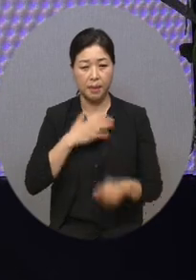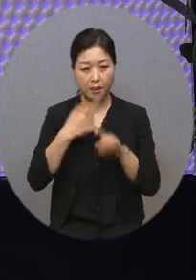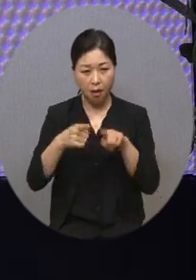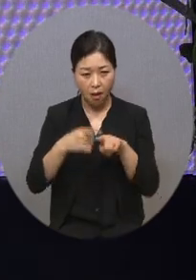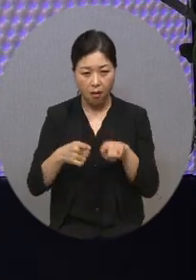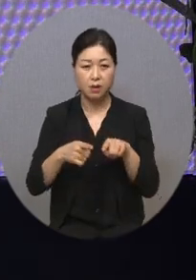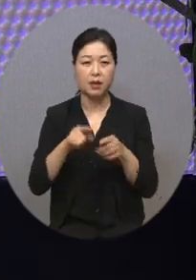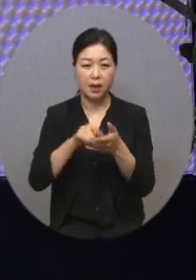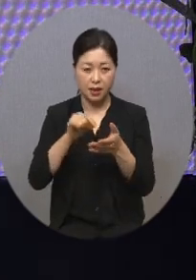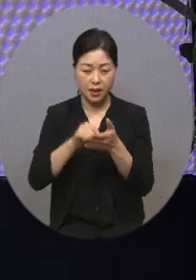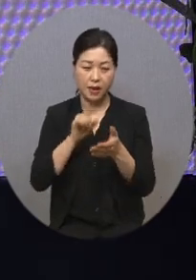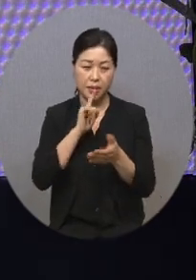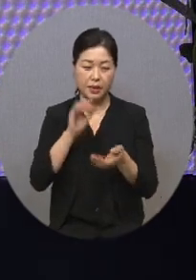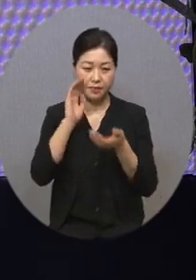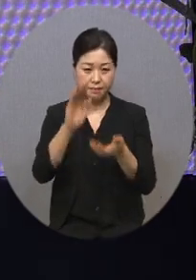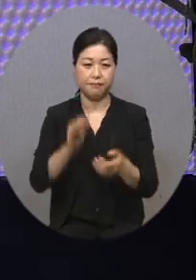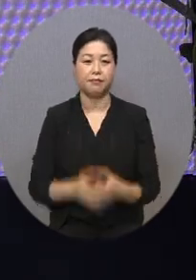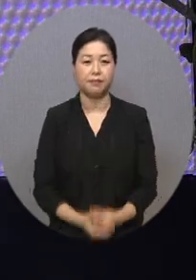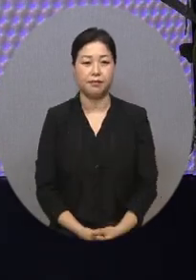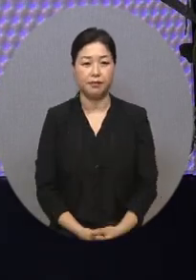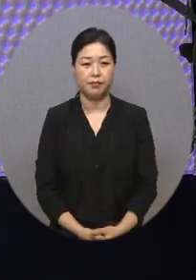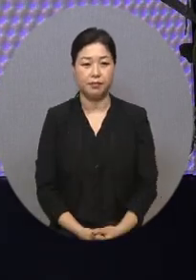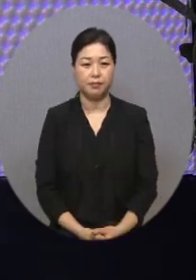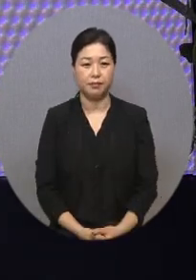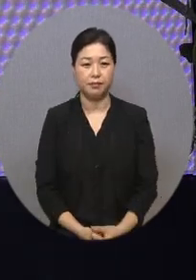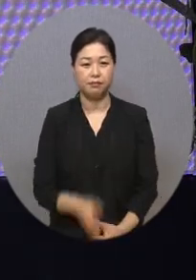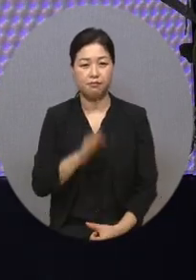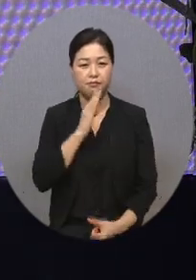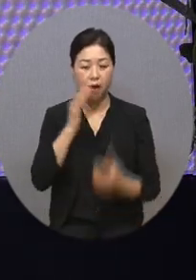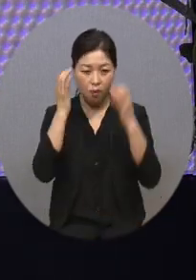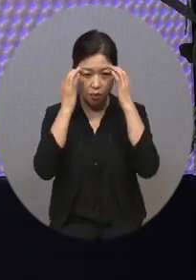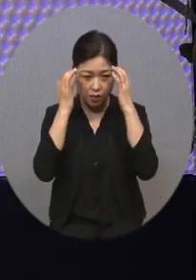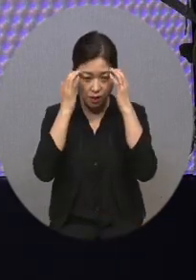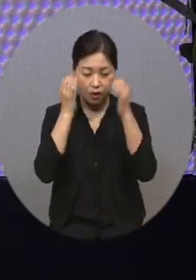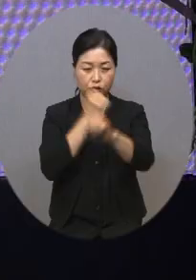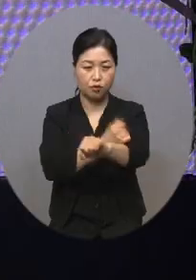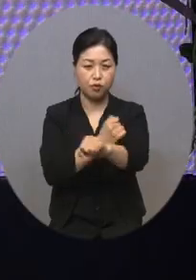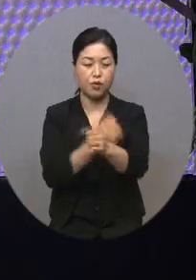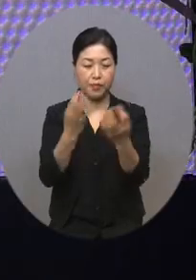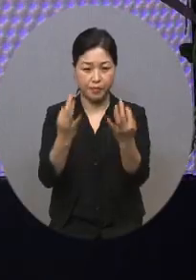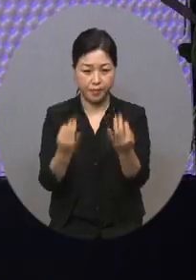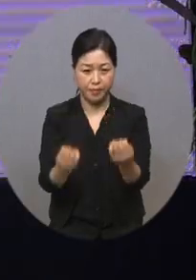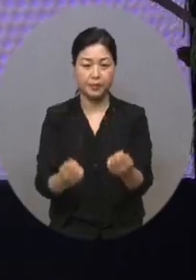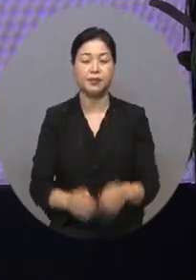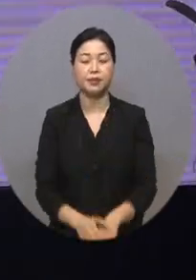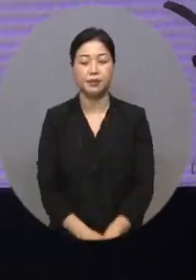한번 말씀드립니다. 정말 고생 많이 하셨고 수고하셨습니다.